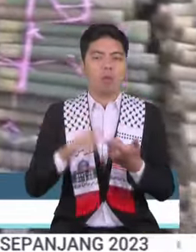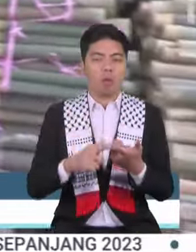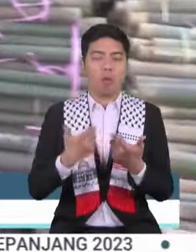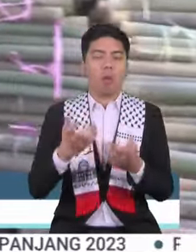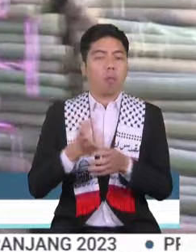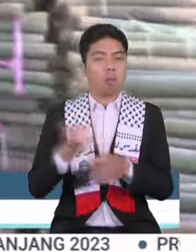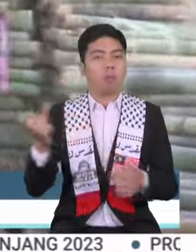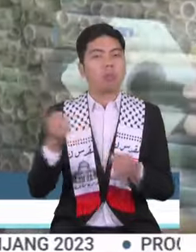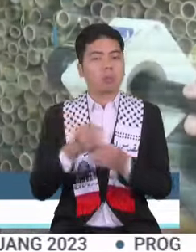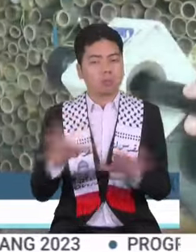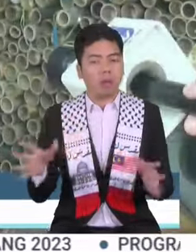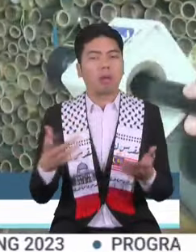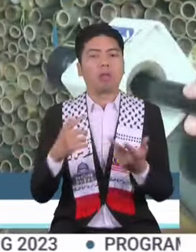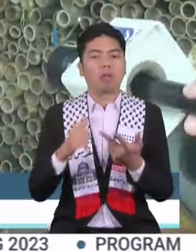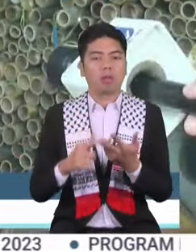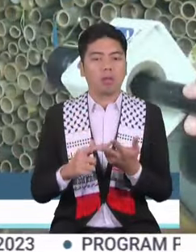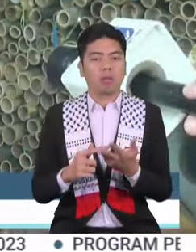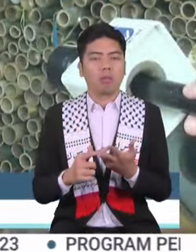pecah.